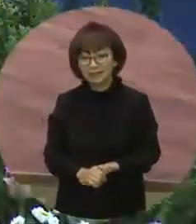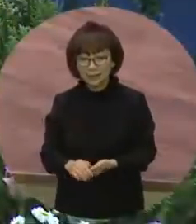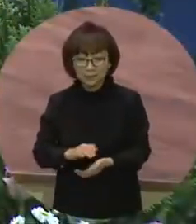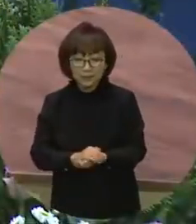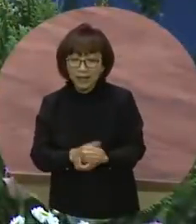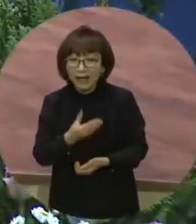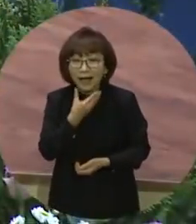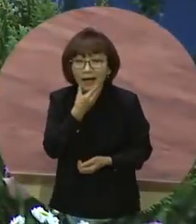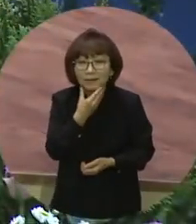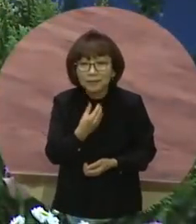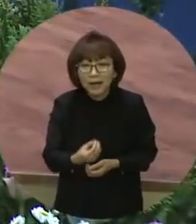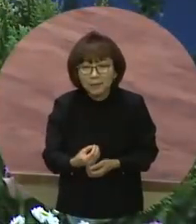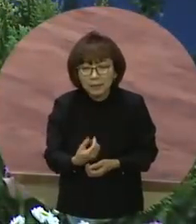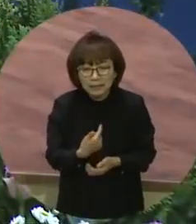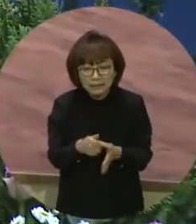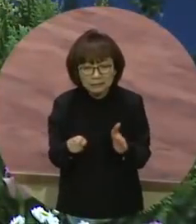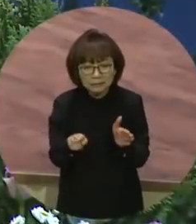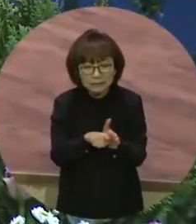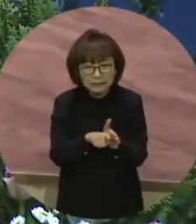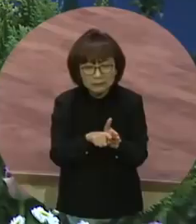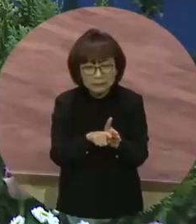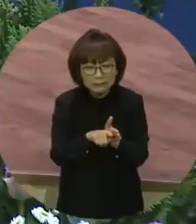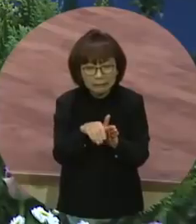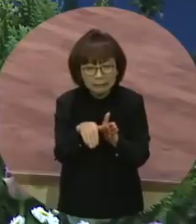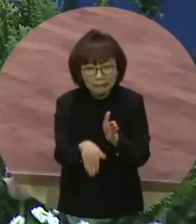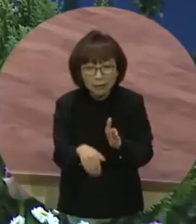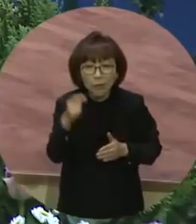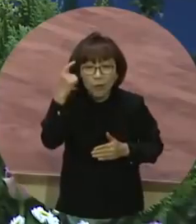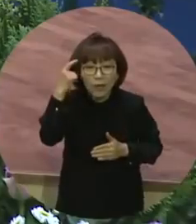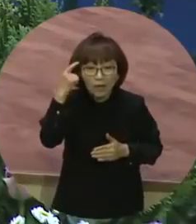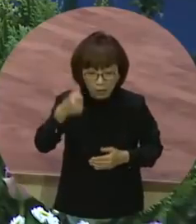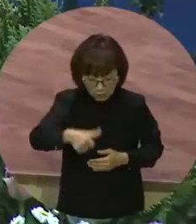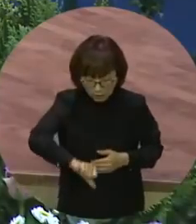가지가 이유가 있는지 그것이 바로 후사에 대한 문제예요.